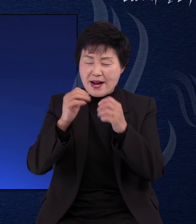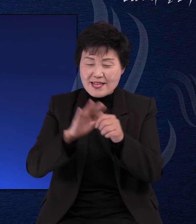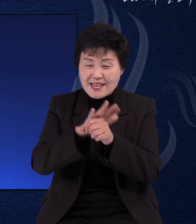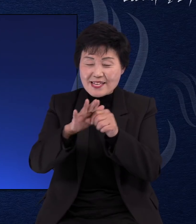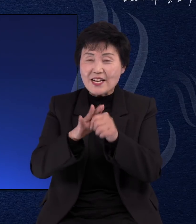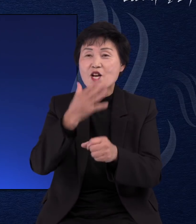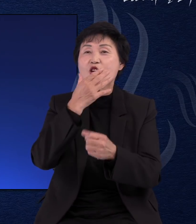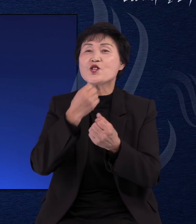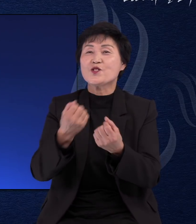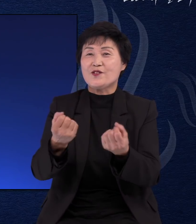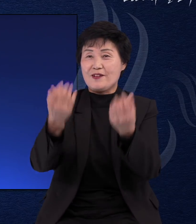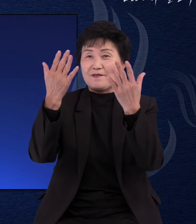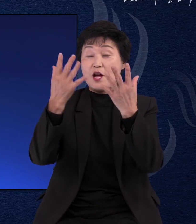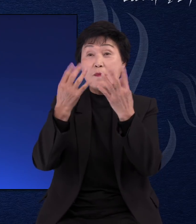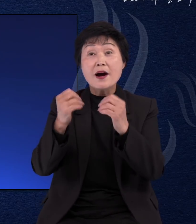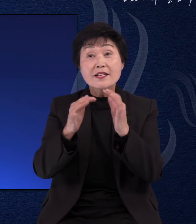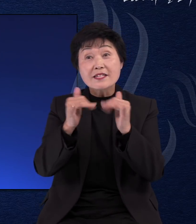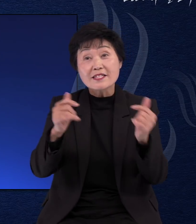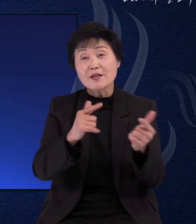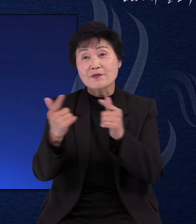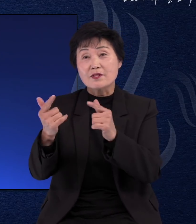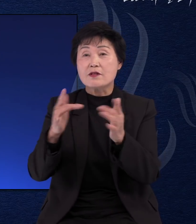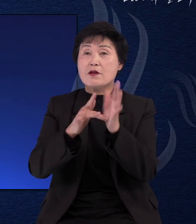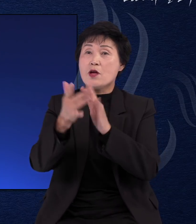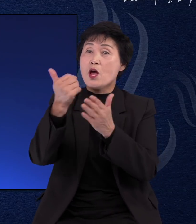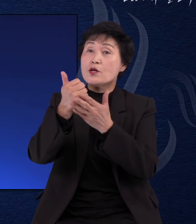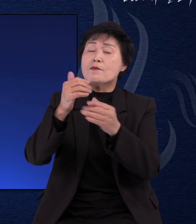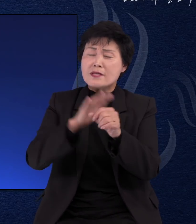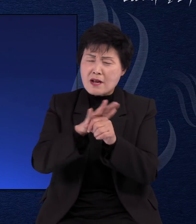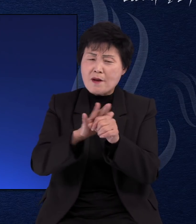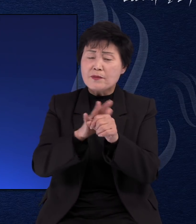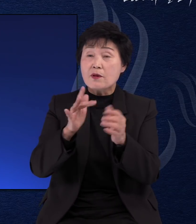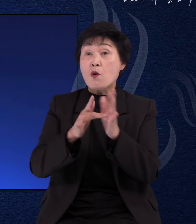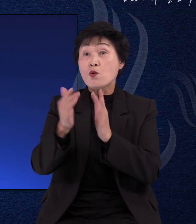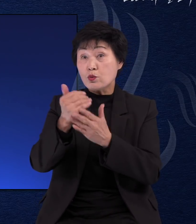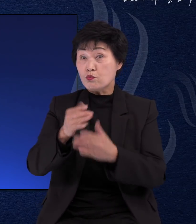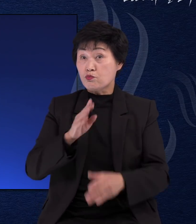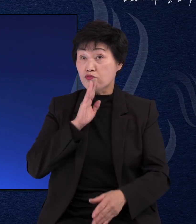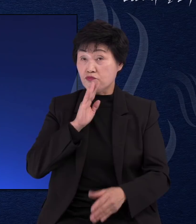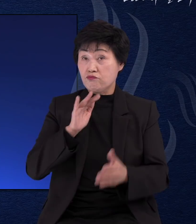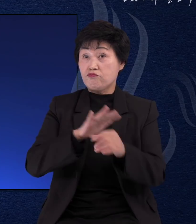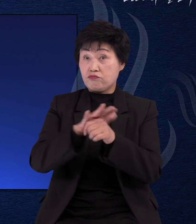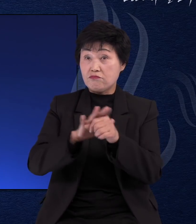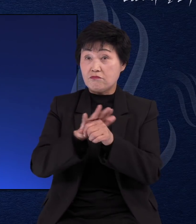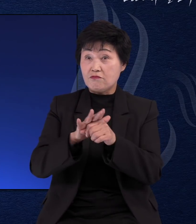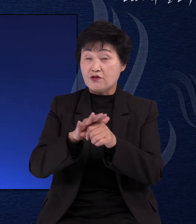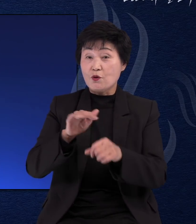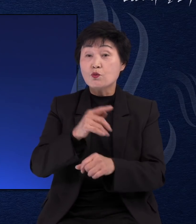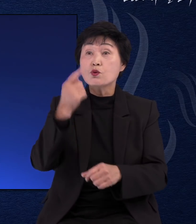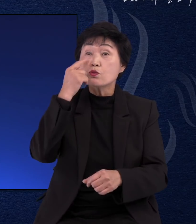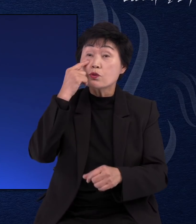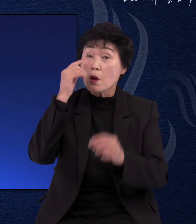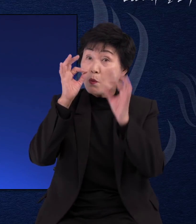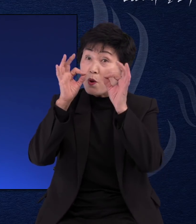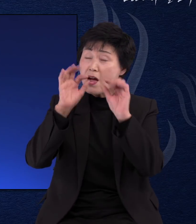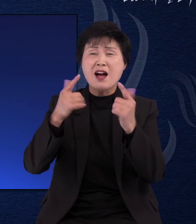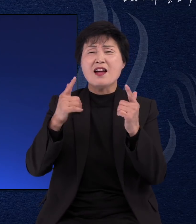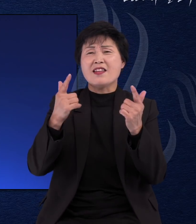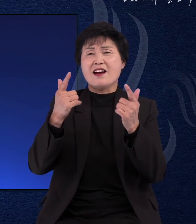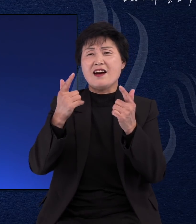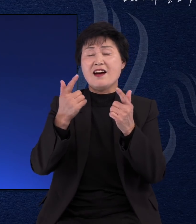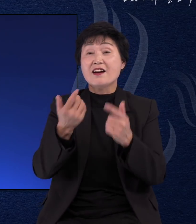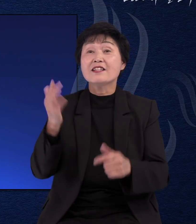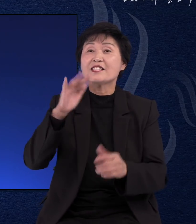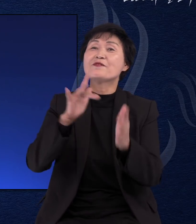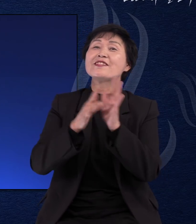축원합니다. 많은 사람들은 예수님을 사랑합니다. 예수님 당연히 사랑하죠. 그런데 예수님 우리 눈에 보이지 않거든요. 그래서